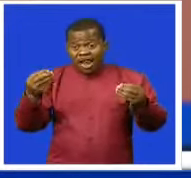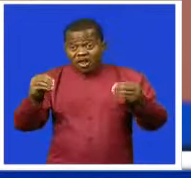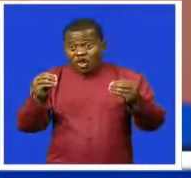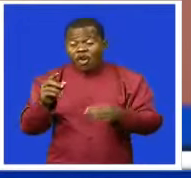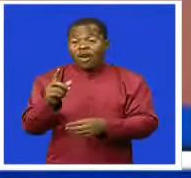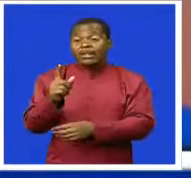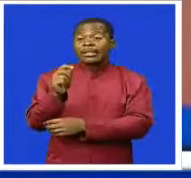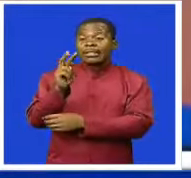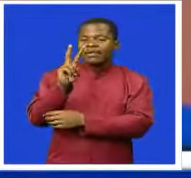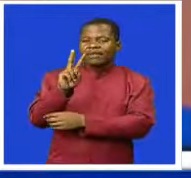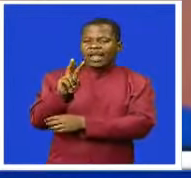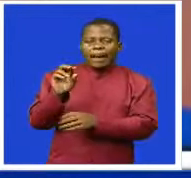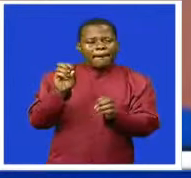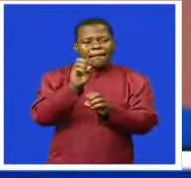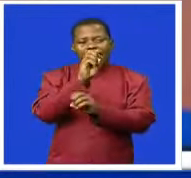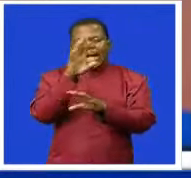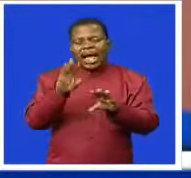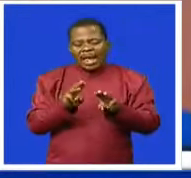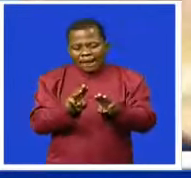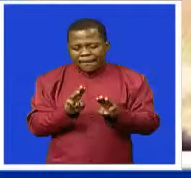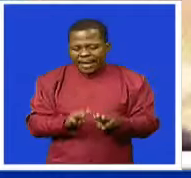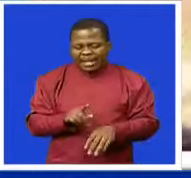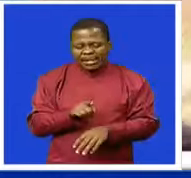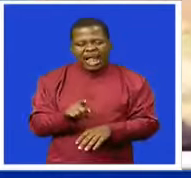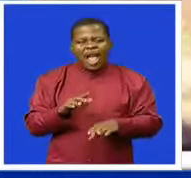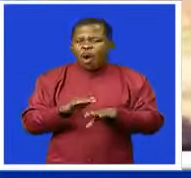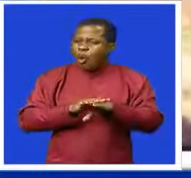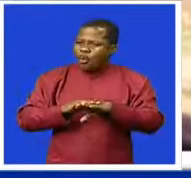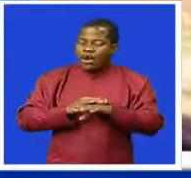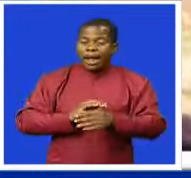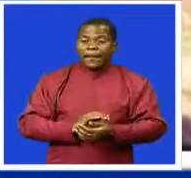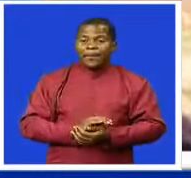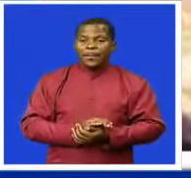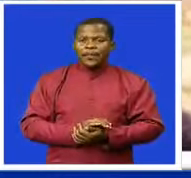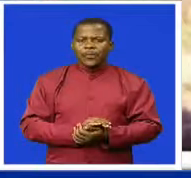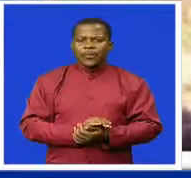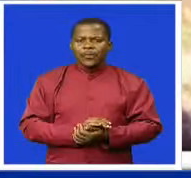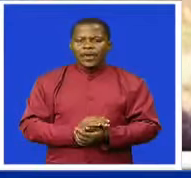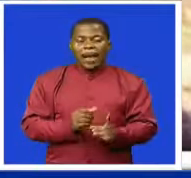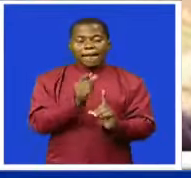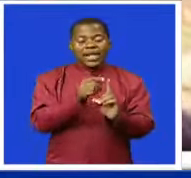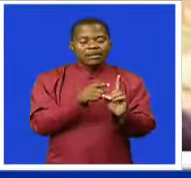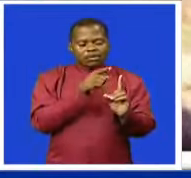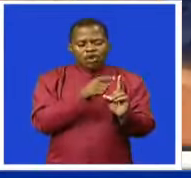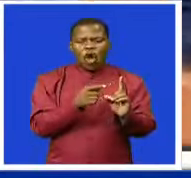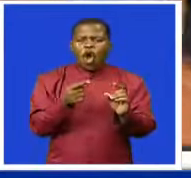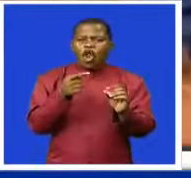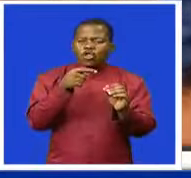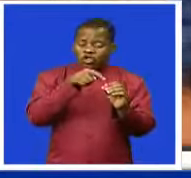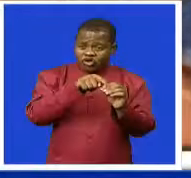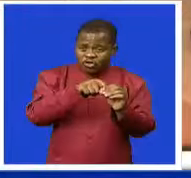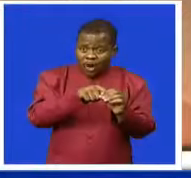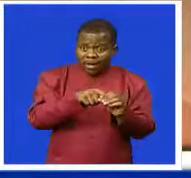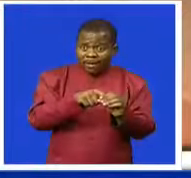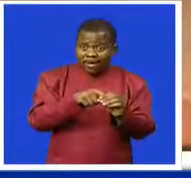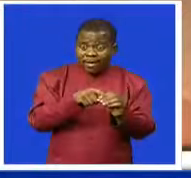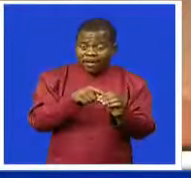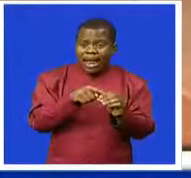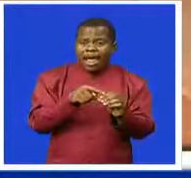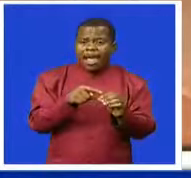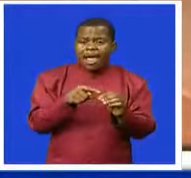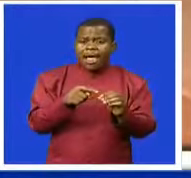lebeka simenywa kulomcimbi lophindze abe ngumfana walendzawo uthi bafundi akungabakhathati kufunda